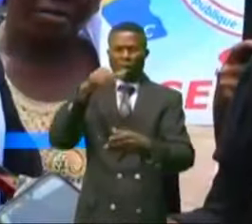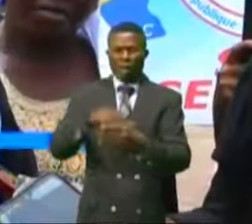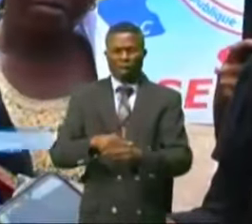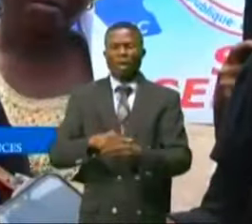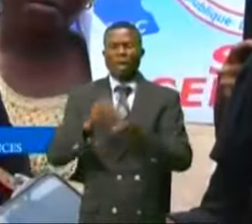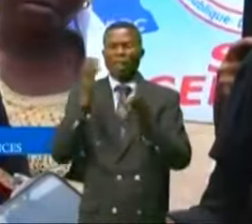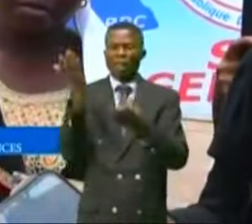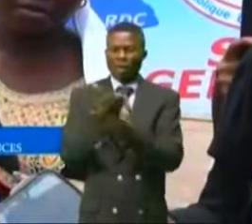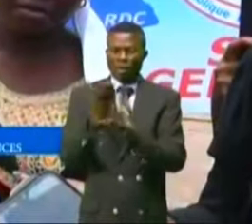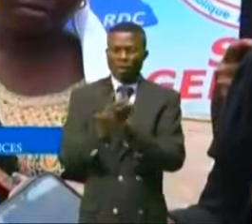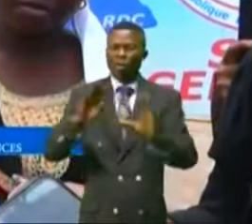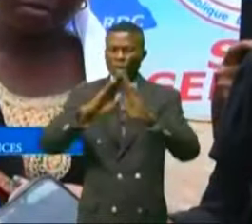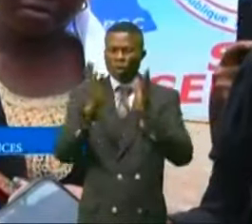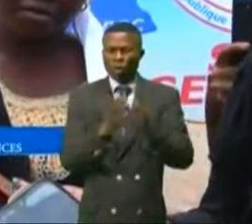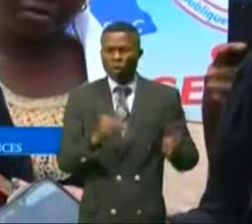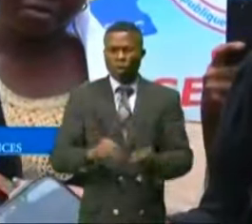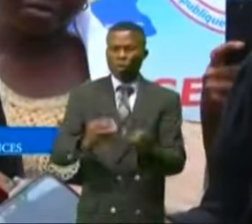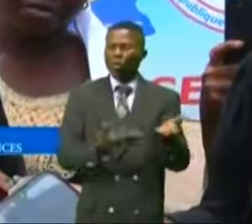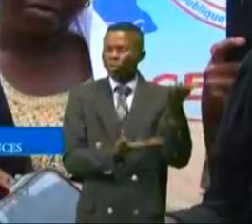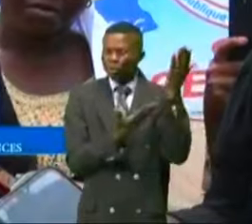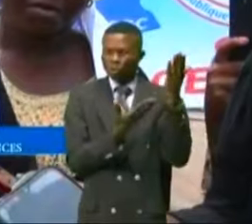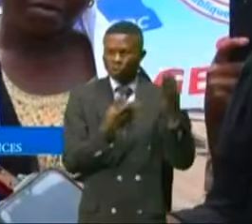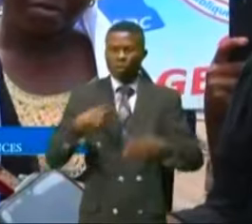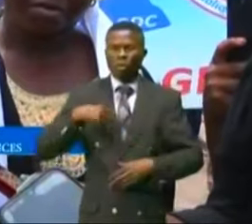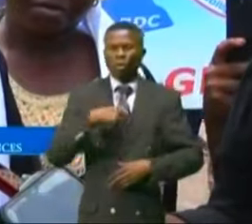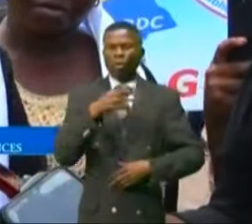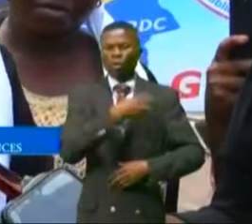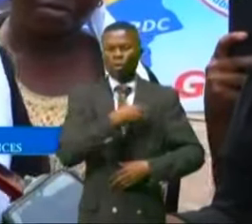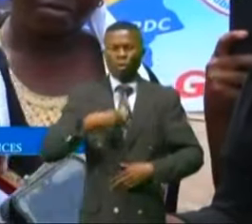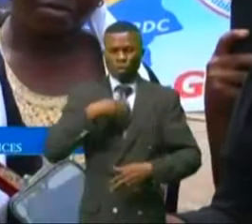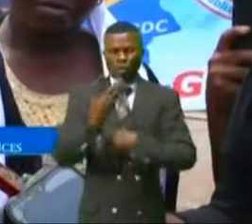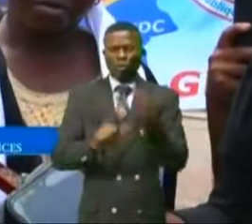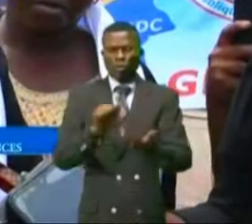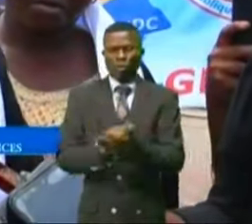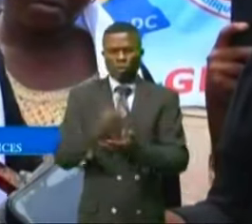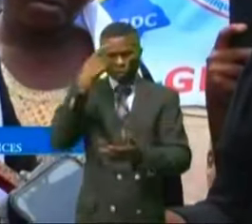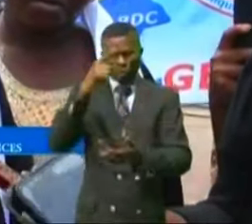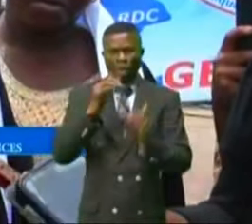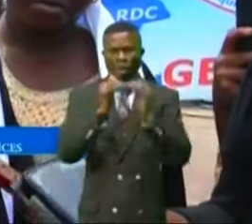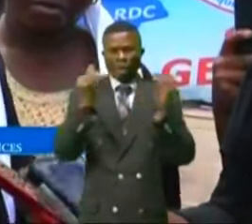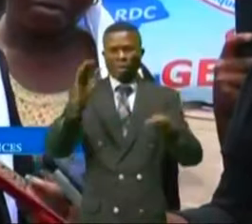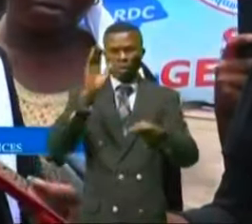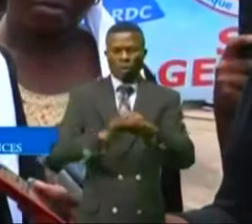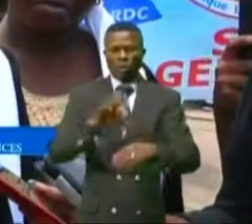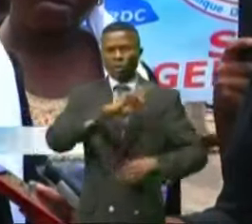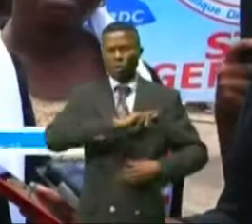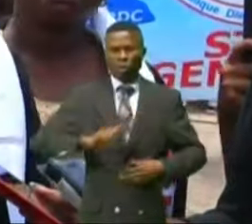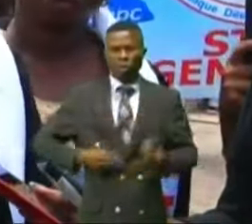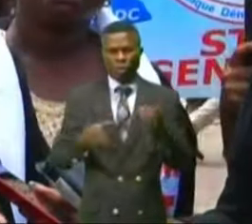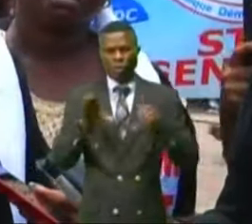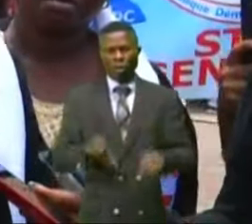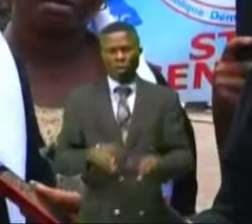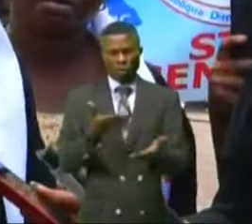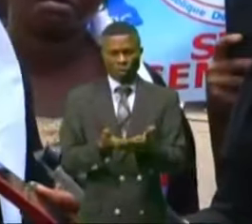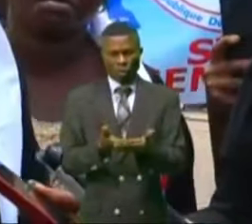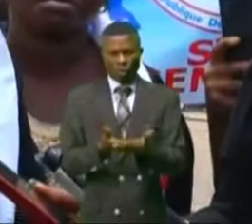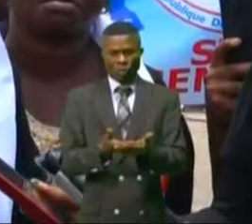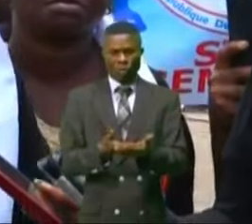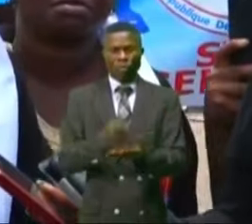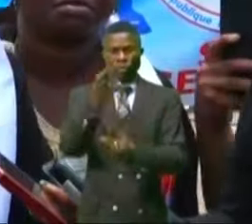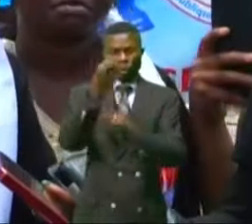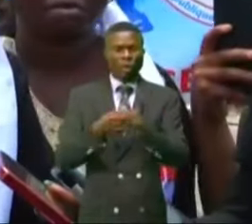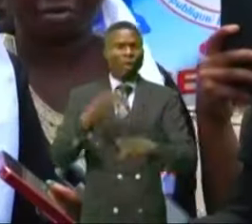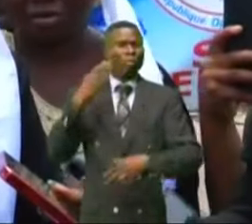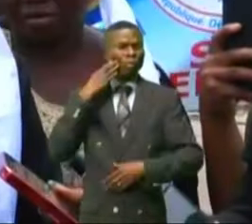mémos, à travers tous les moyens nécessaires que nous femmes, nous pouvons faire pour qu'il y ait la paix en République démocratique du Congo. Et le mois de